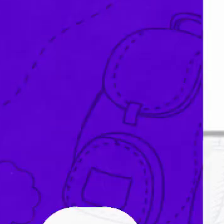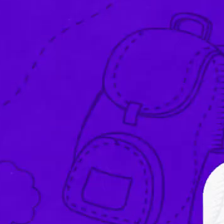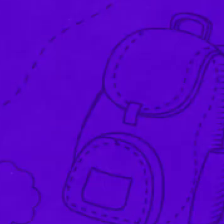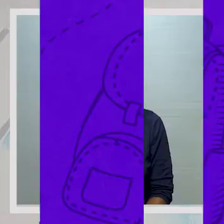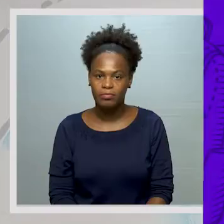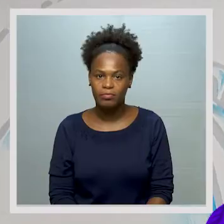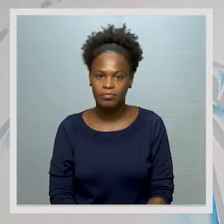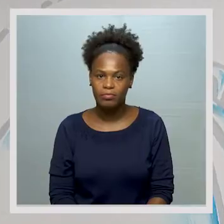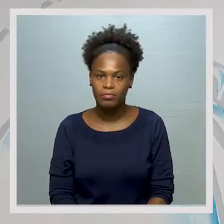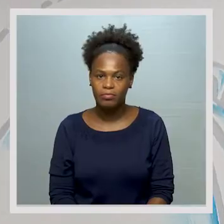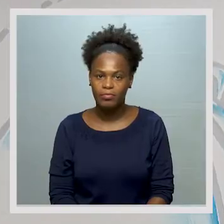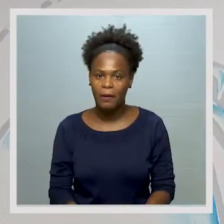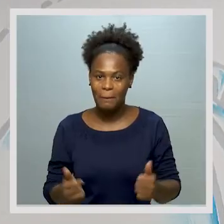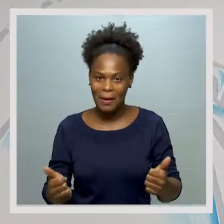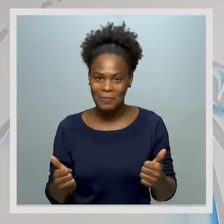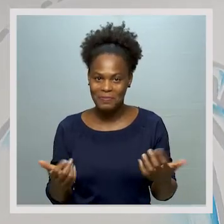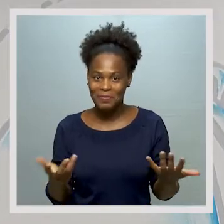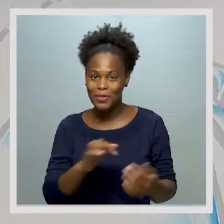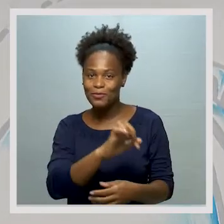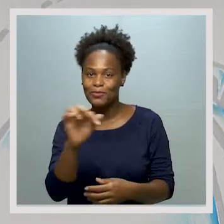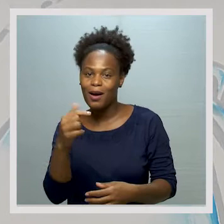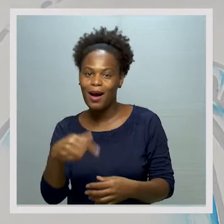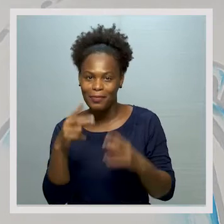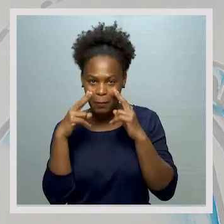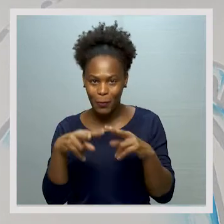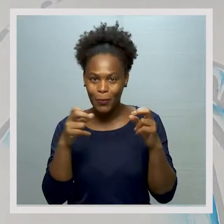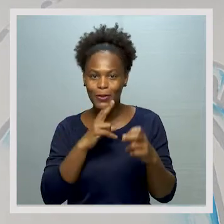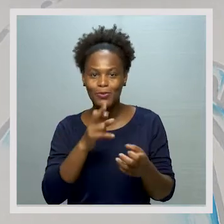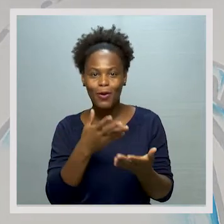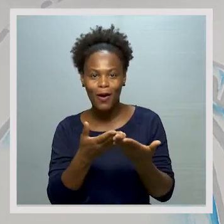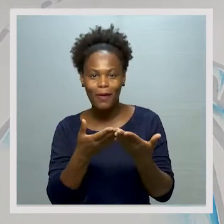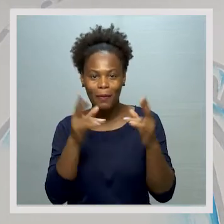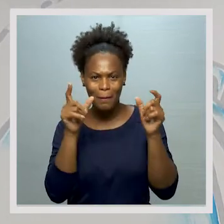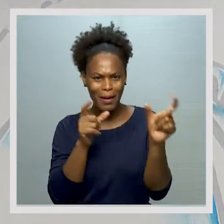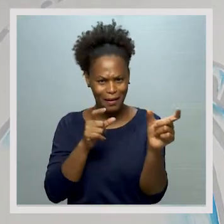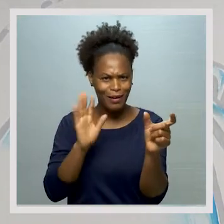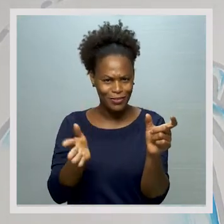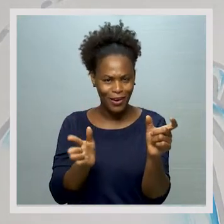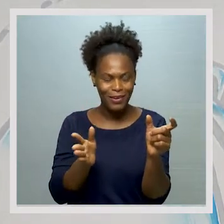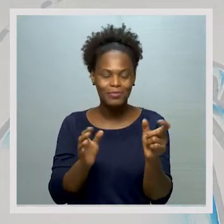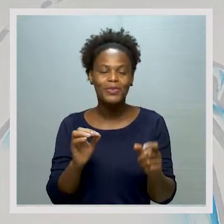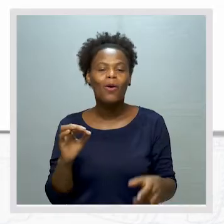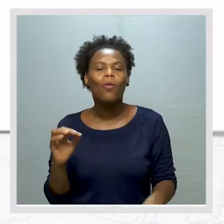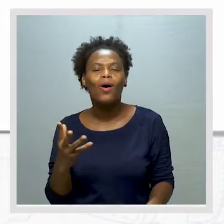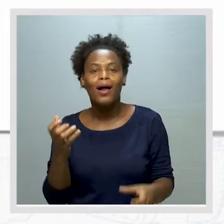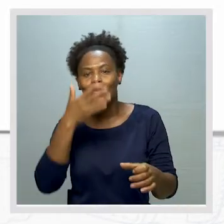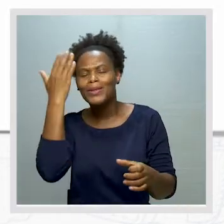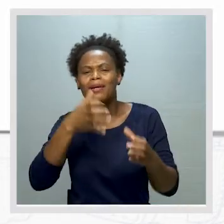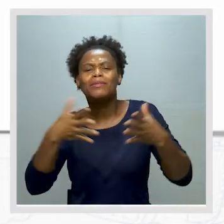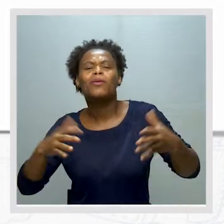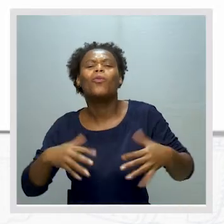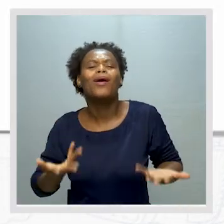Très bien. Vous avez trouvé la réponse sûrement. De quel grand jour